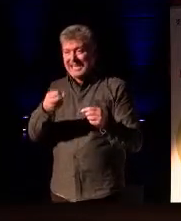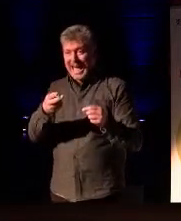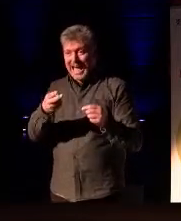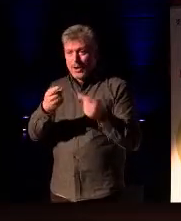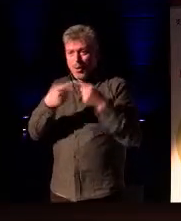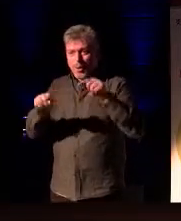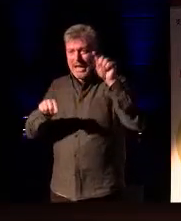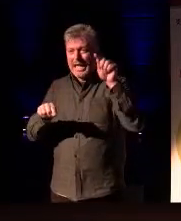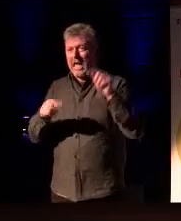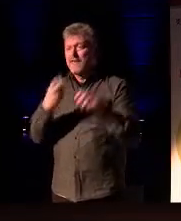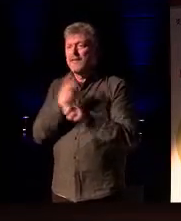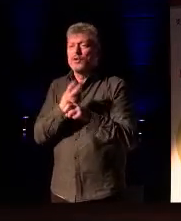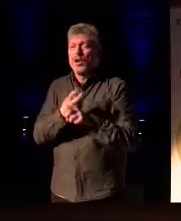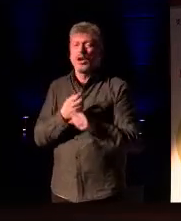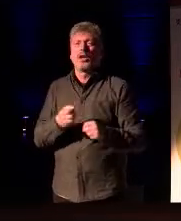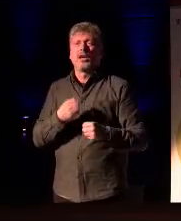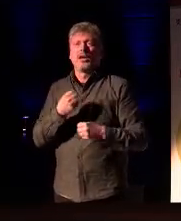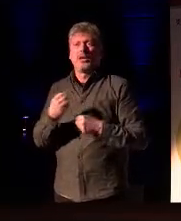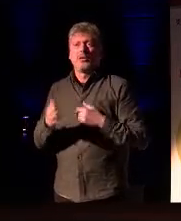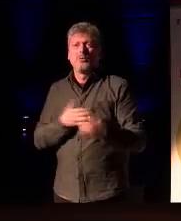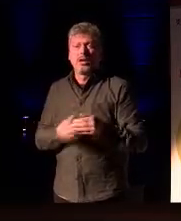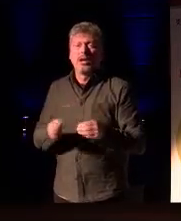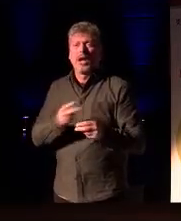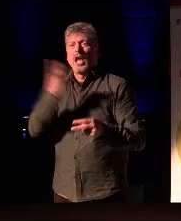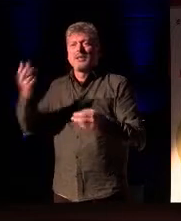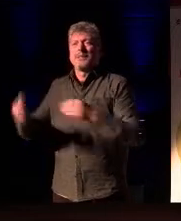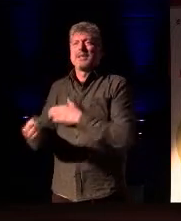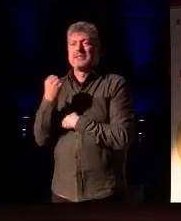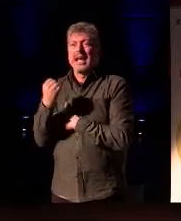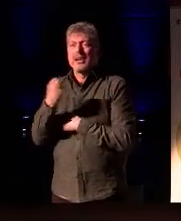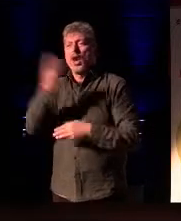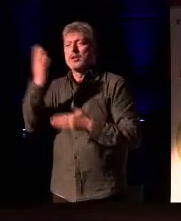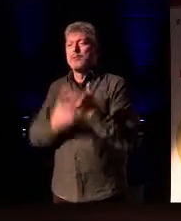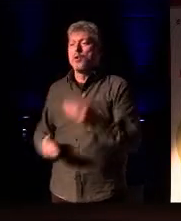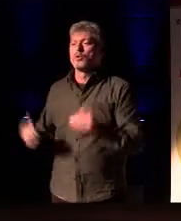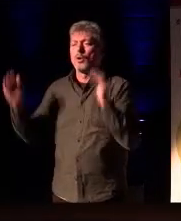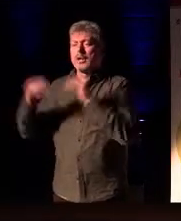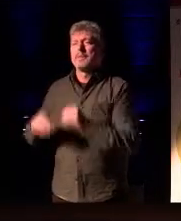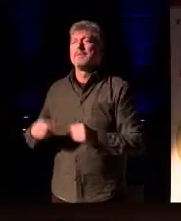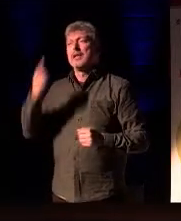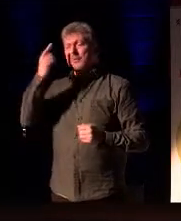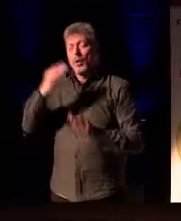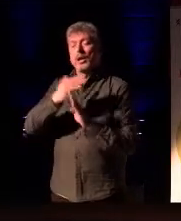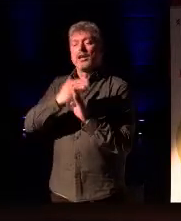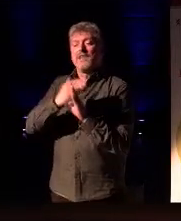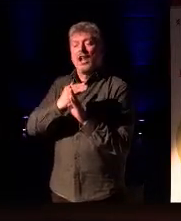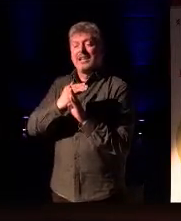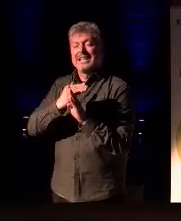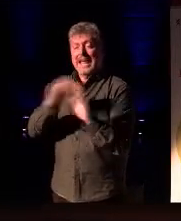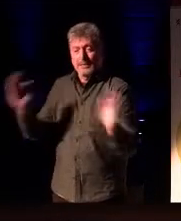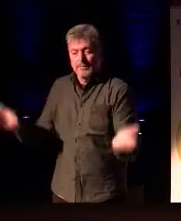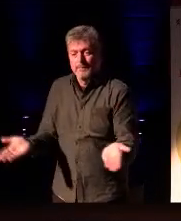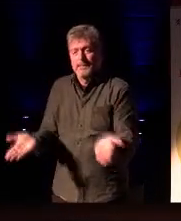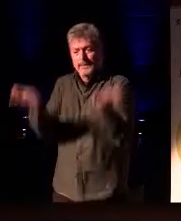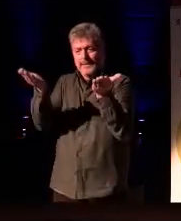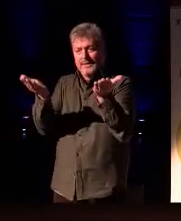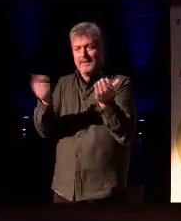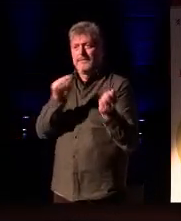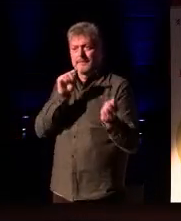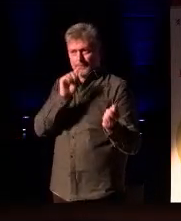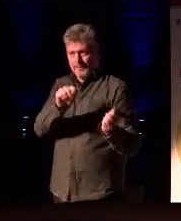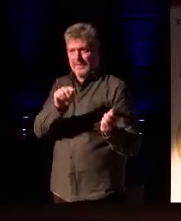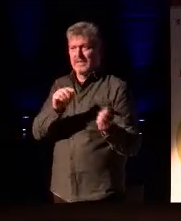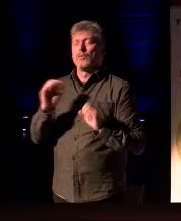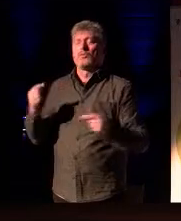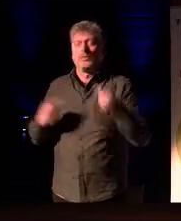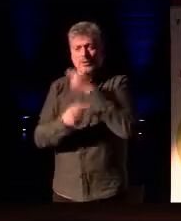enda sterkere og andre måter å organisere oss på. Jeg tror jo at løftekvalitet, som dette egentlig dreier seg om, et løfte vi må